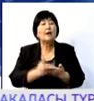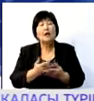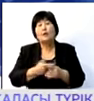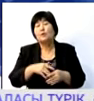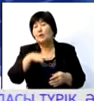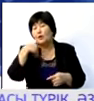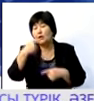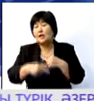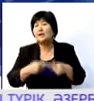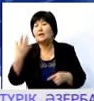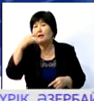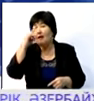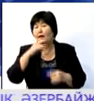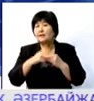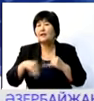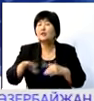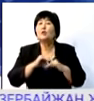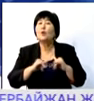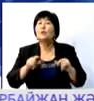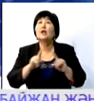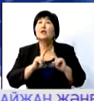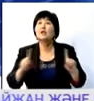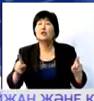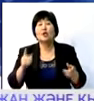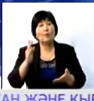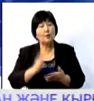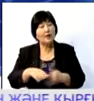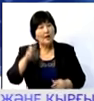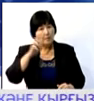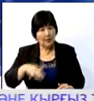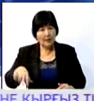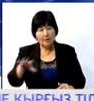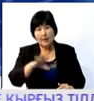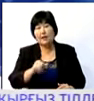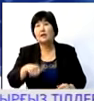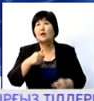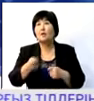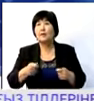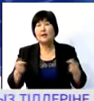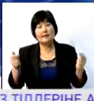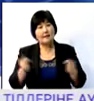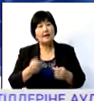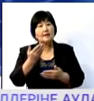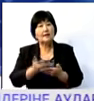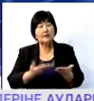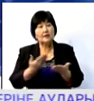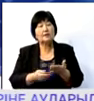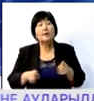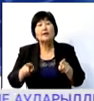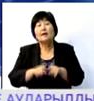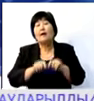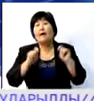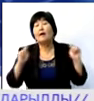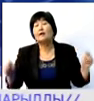жылдаған дәуірдің тамырында Қазақ жеріндегі өркениеттің ерекше болмысын мемлекет басшысы нақ деректермен, дәйектермен